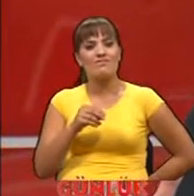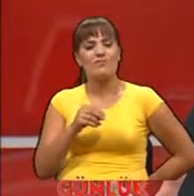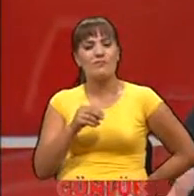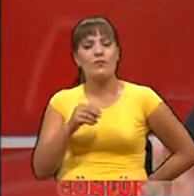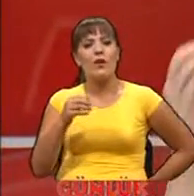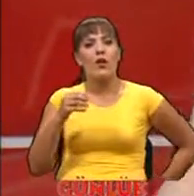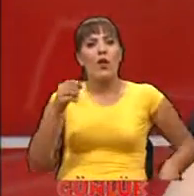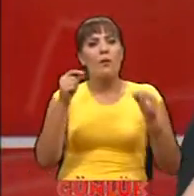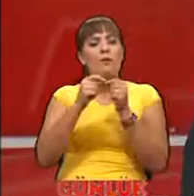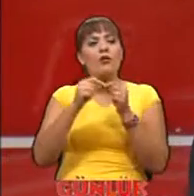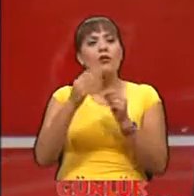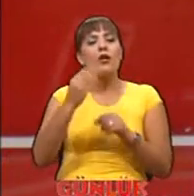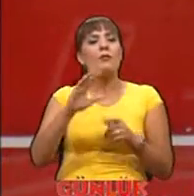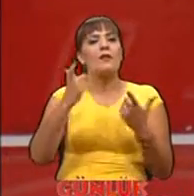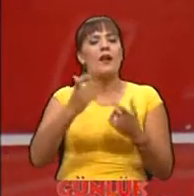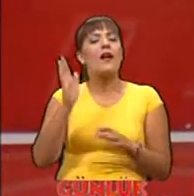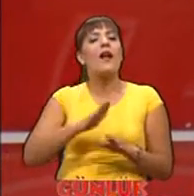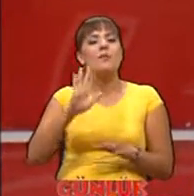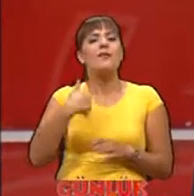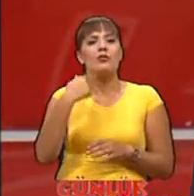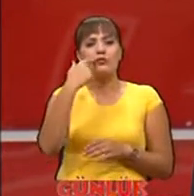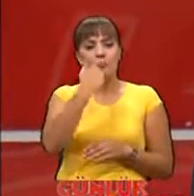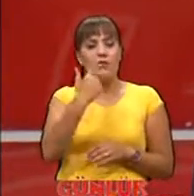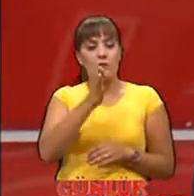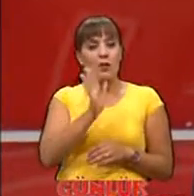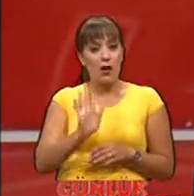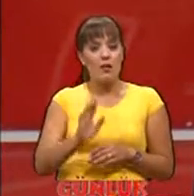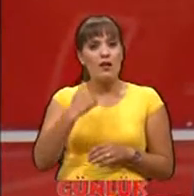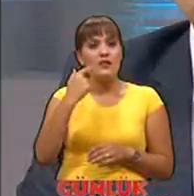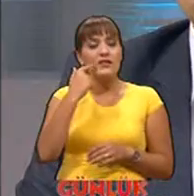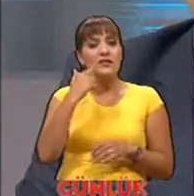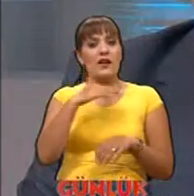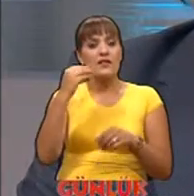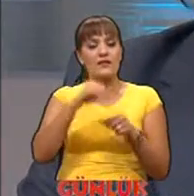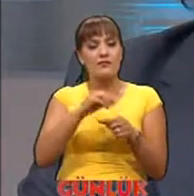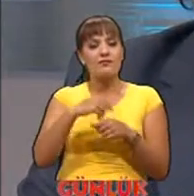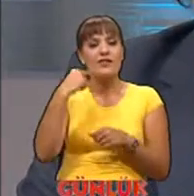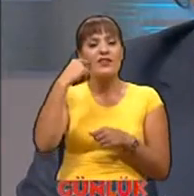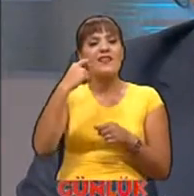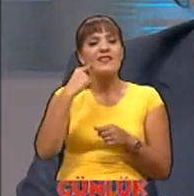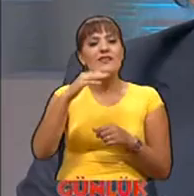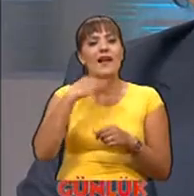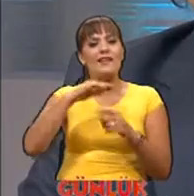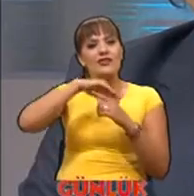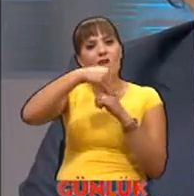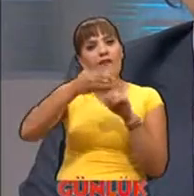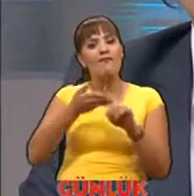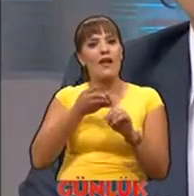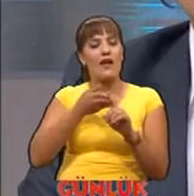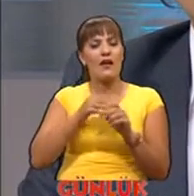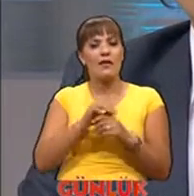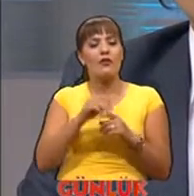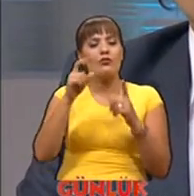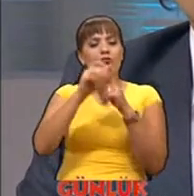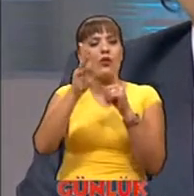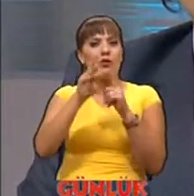kalmadı vallahi. Evet. Değil mi? Yani diş etine hani dudakları falan biliyordum ama diş eti, diş eti ve çevre dokuları diyelim aslında biz ona. Ve çevre dokuları, evet.